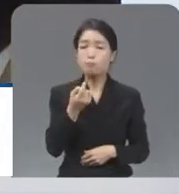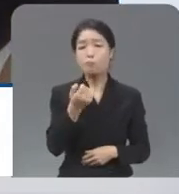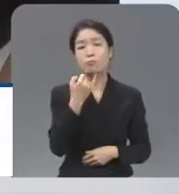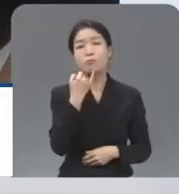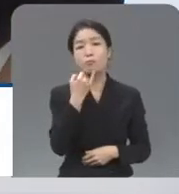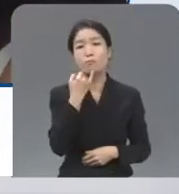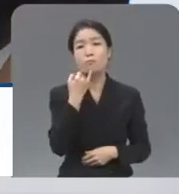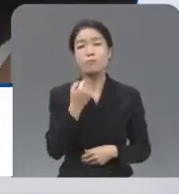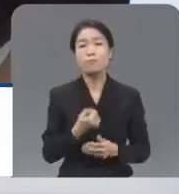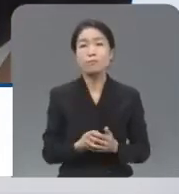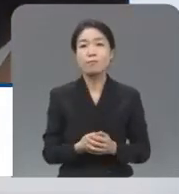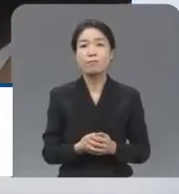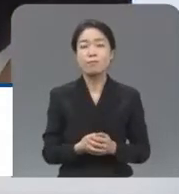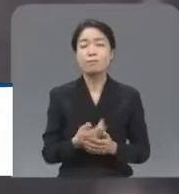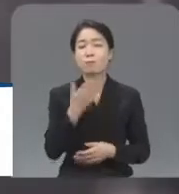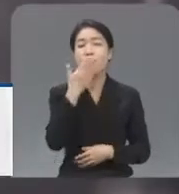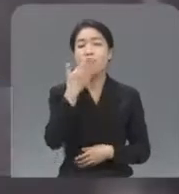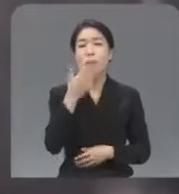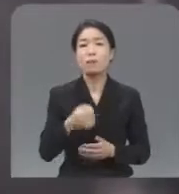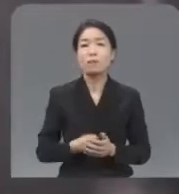괜찮은데요, 나름? 괜찮을 것 같습니다.